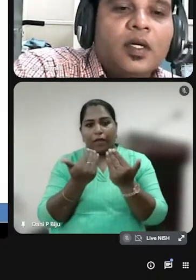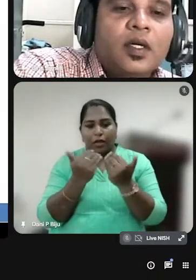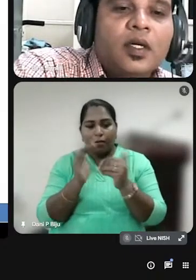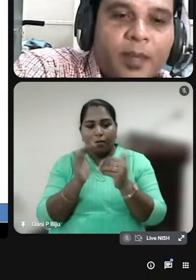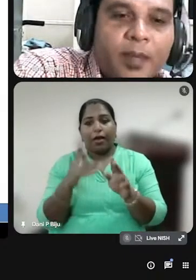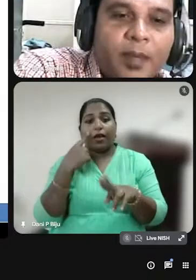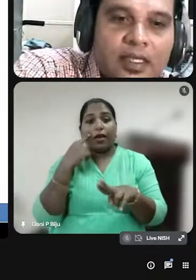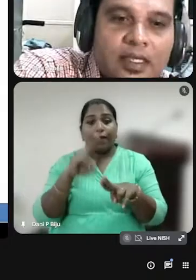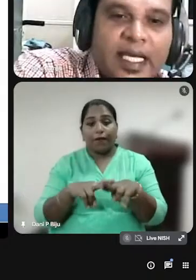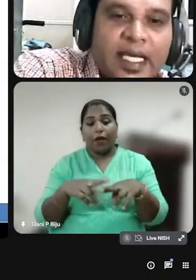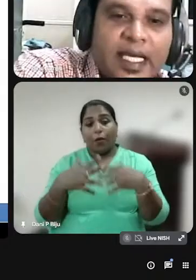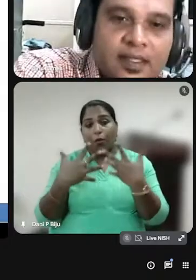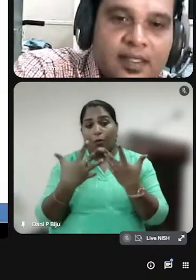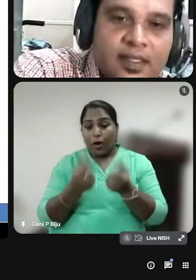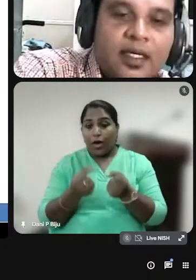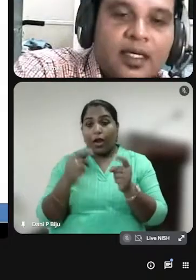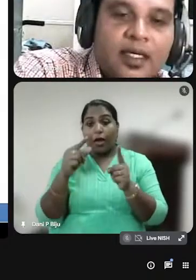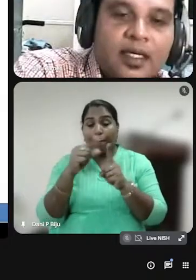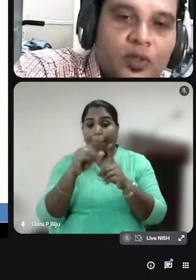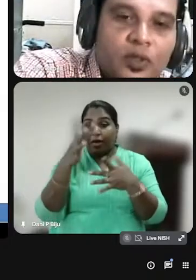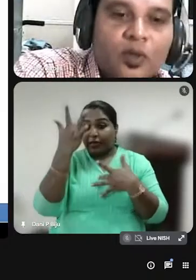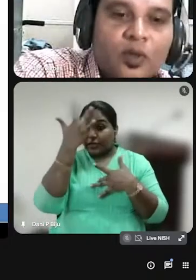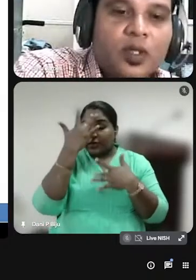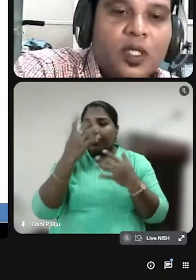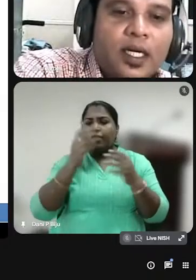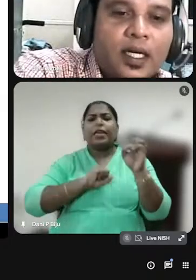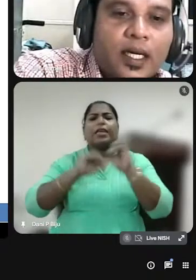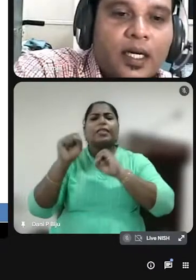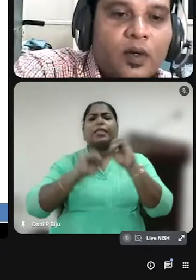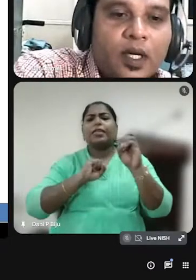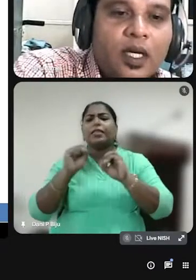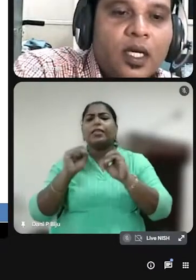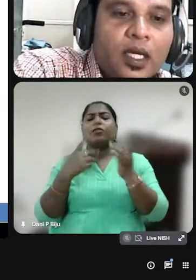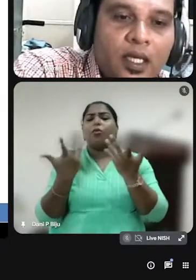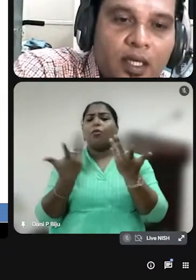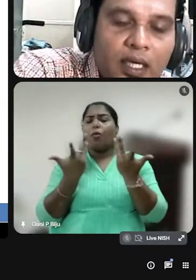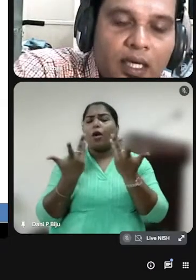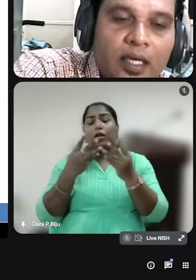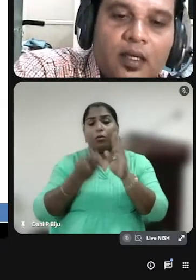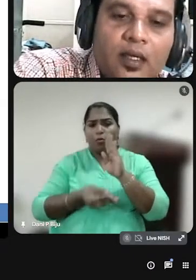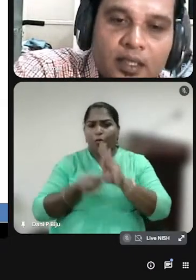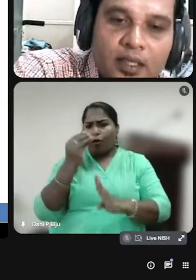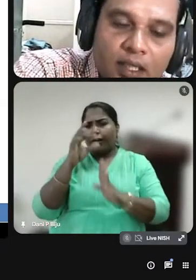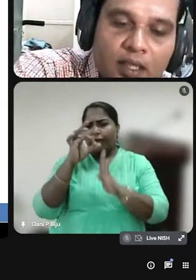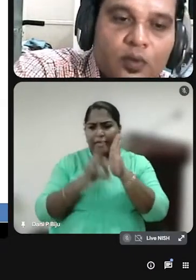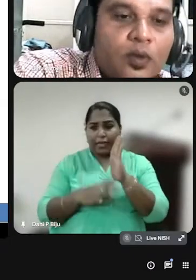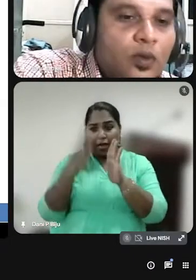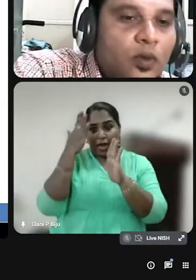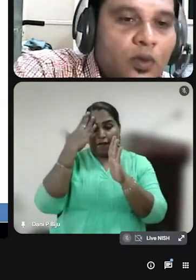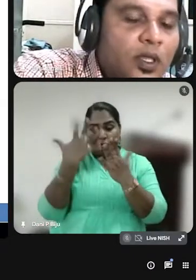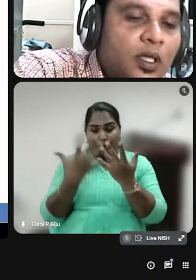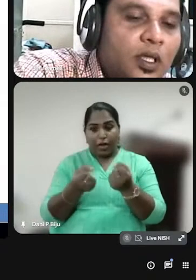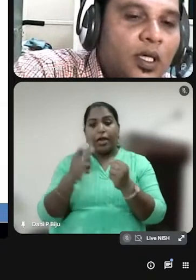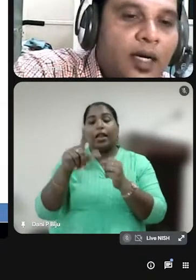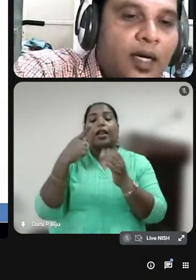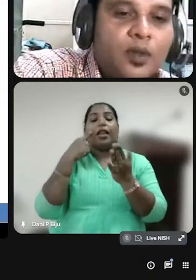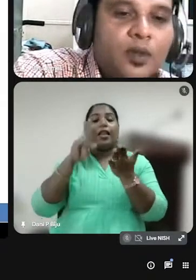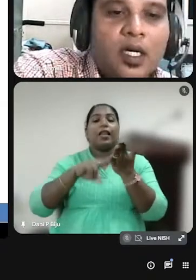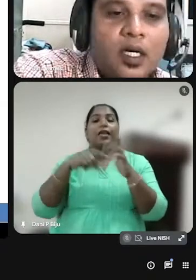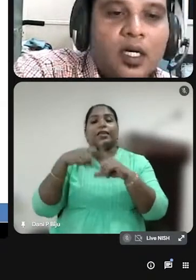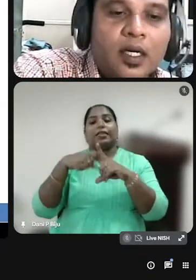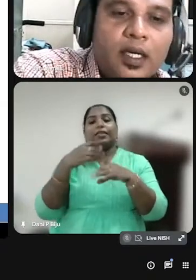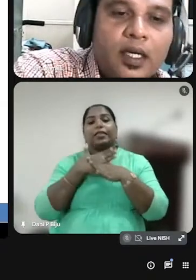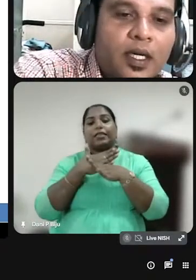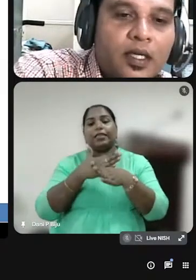ആർക്കെങ്കിലും പാർക്കിൻസൺസ് എക്സസൈസിനെ കുറിച്ച് കുറച്ചും കൂടെ കൂടുതലായിട്ട് അറിയാനുണ്ടെങ്കിൽ ഈ ലിങ്ക് ഞാൻ ഷെയർ ചെയ്തോടുകൂടി നിങ്ങൾക്ക്